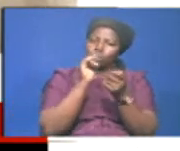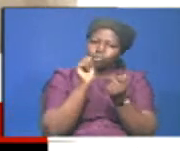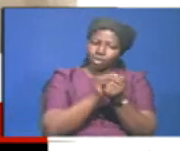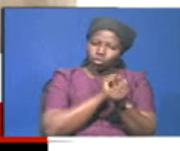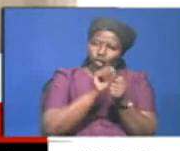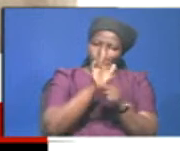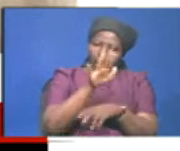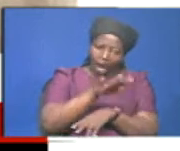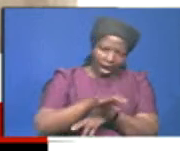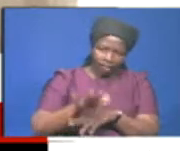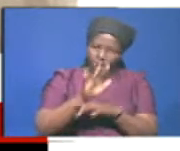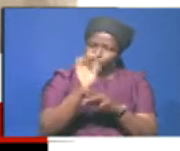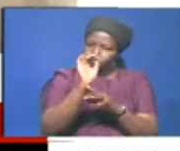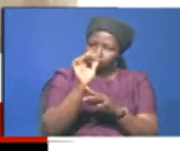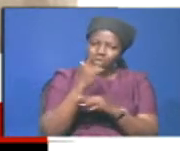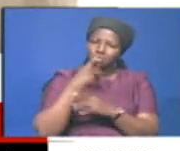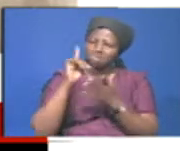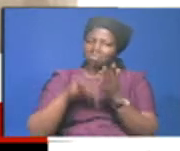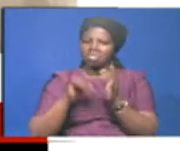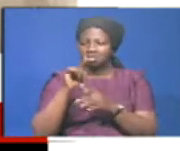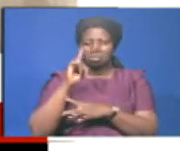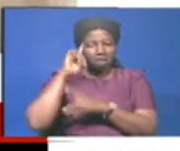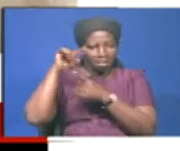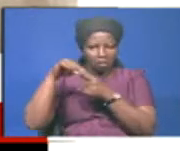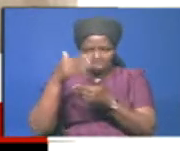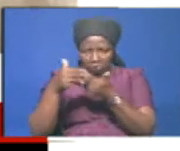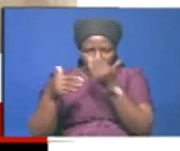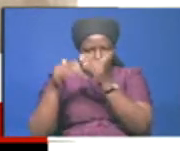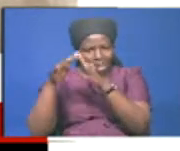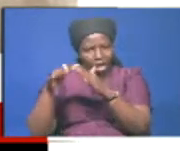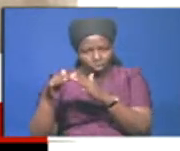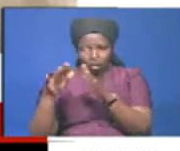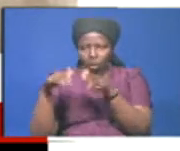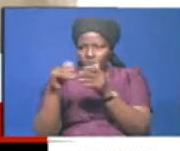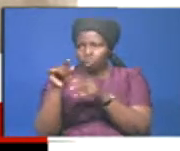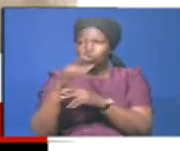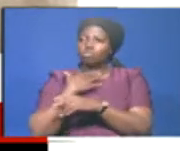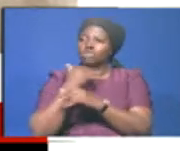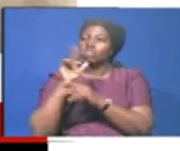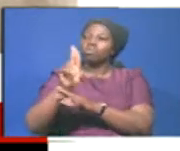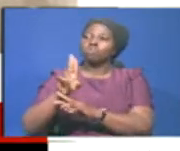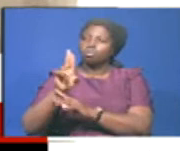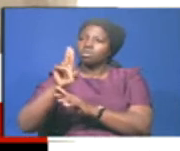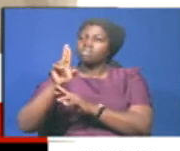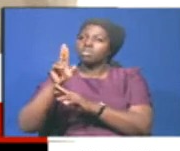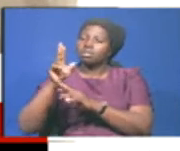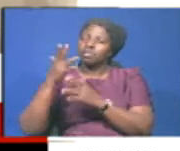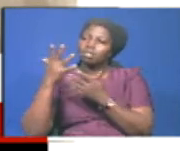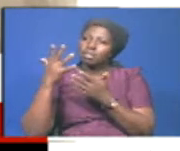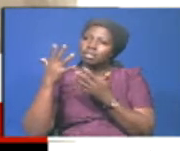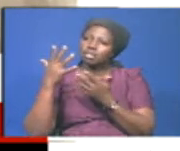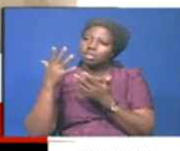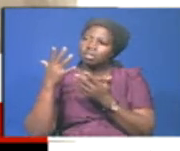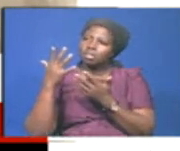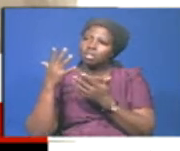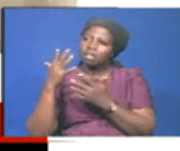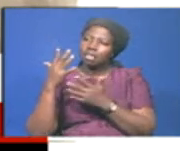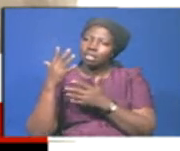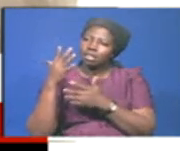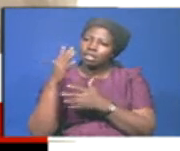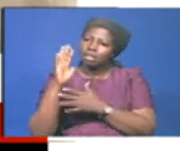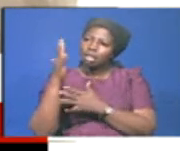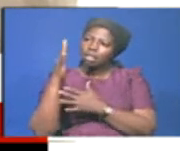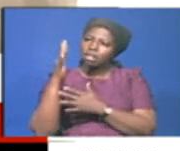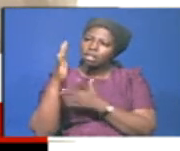ukisema unataka kujenga ama unataka kutumia hiyo miti kwa kuzuia